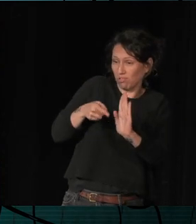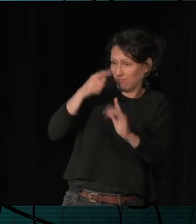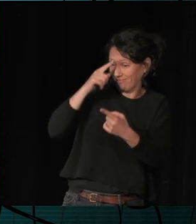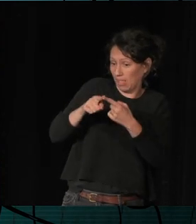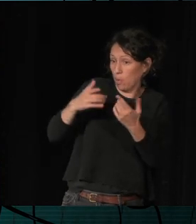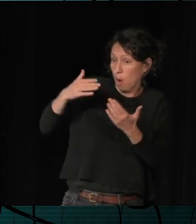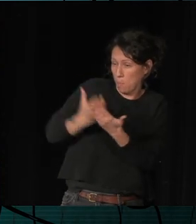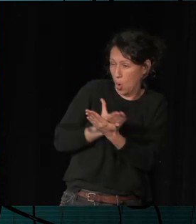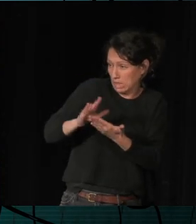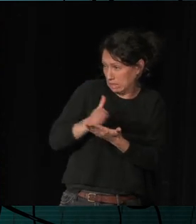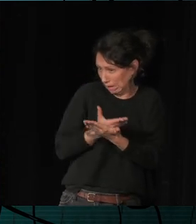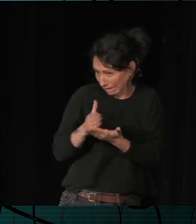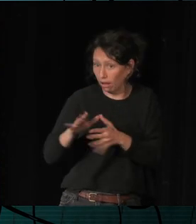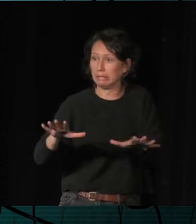bons.